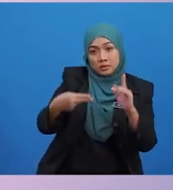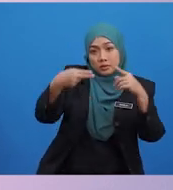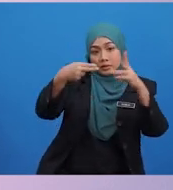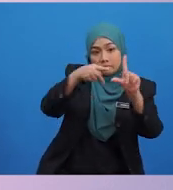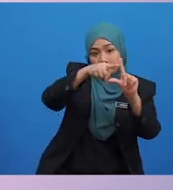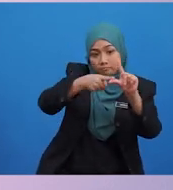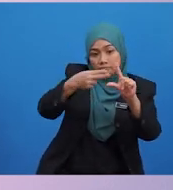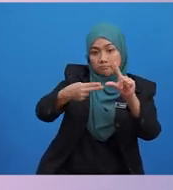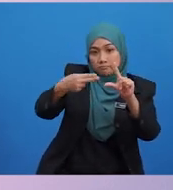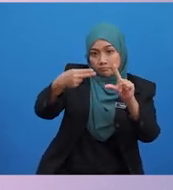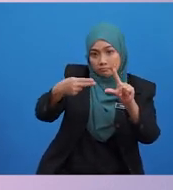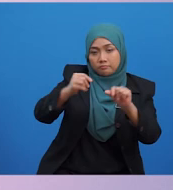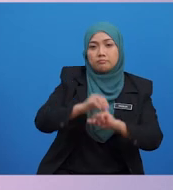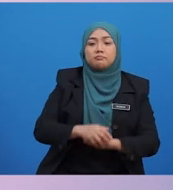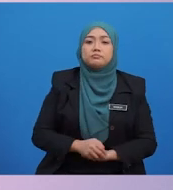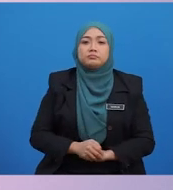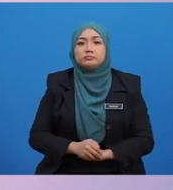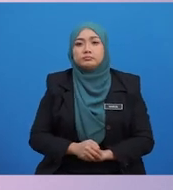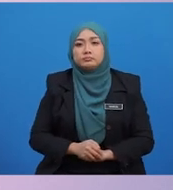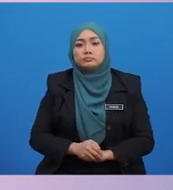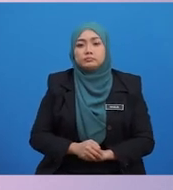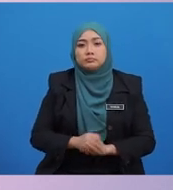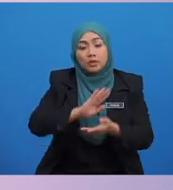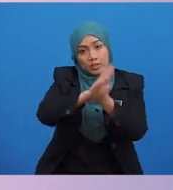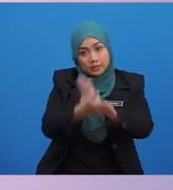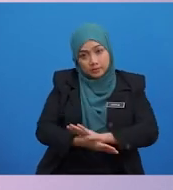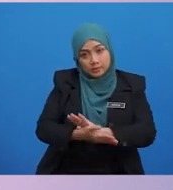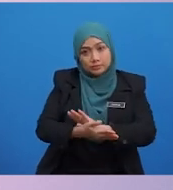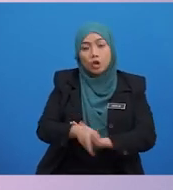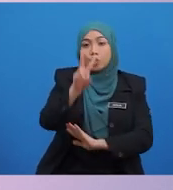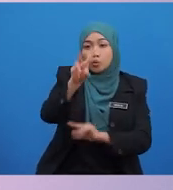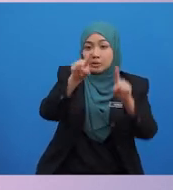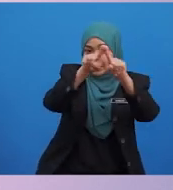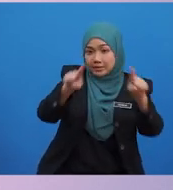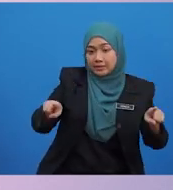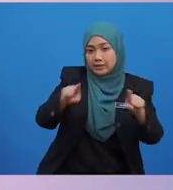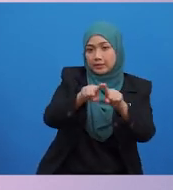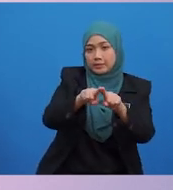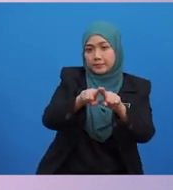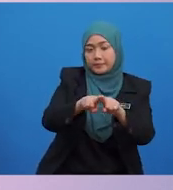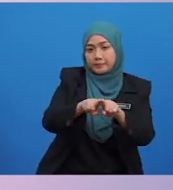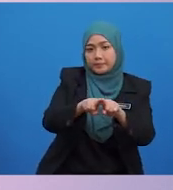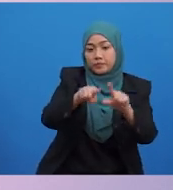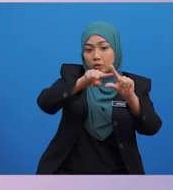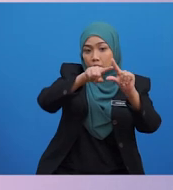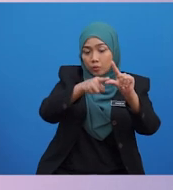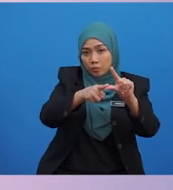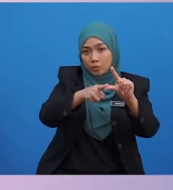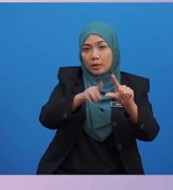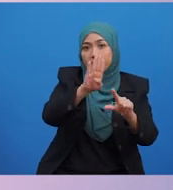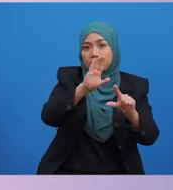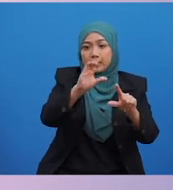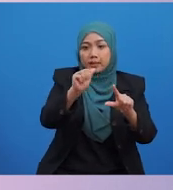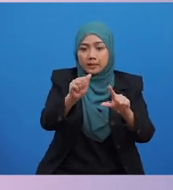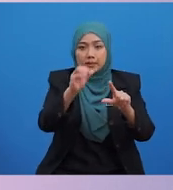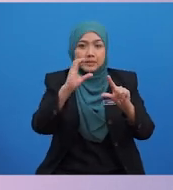Ancol panjang sisi cache NCC make Duo segitiga ABC dengan sudut b